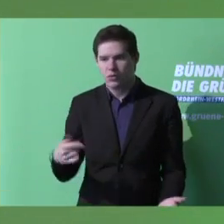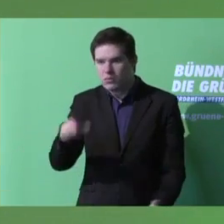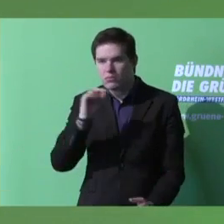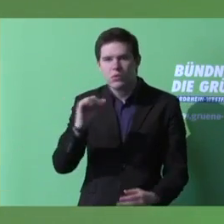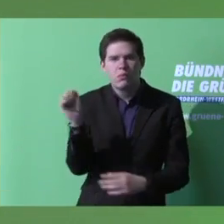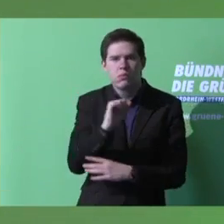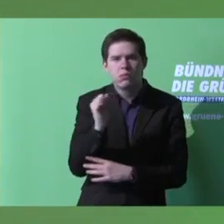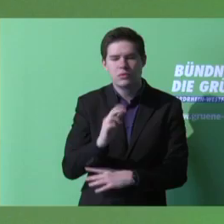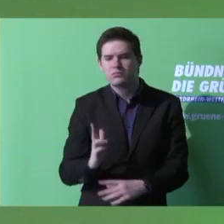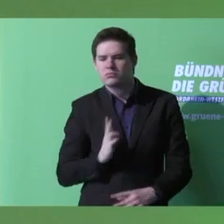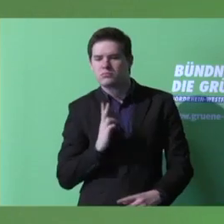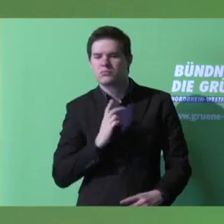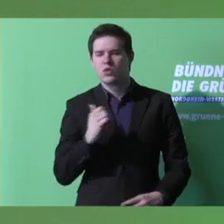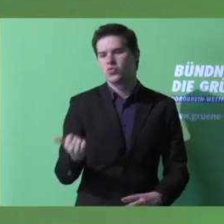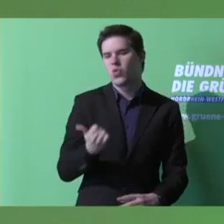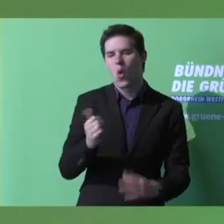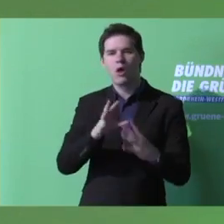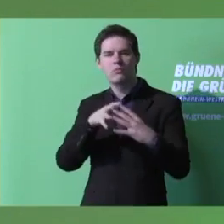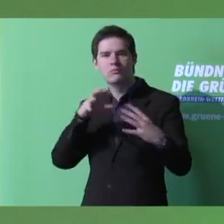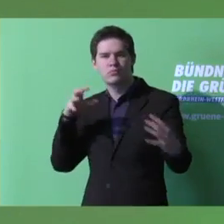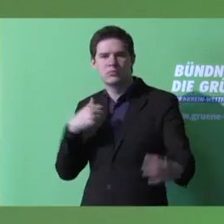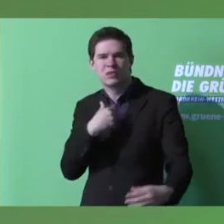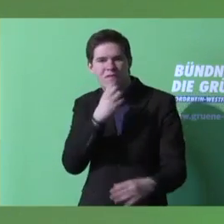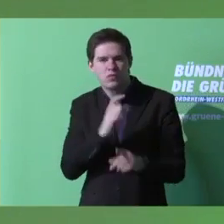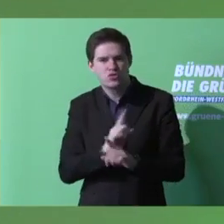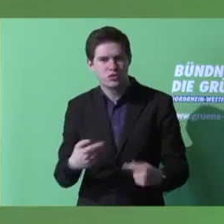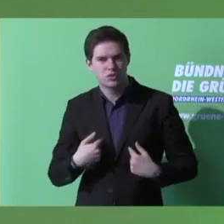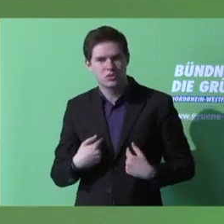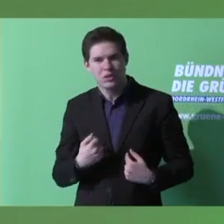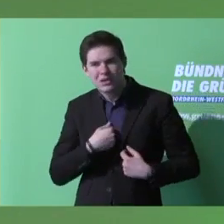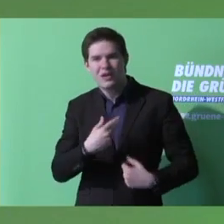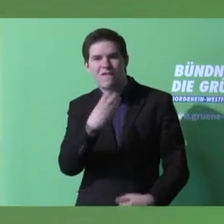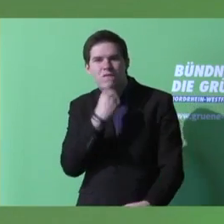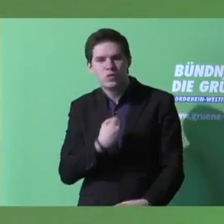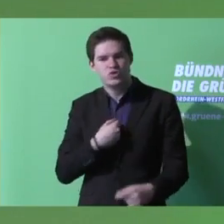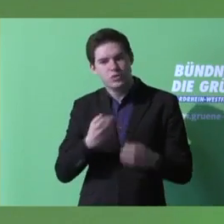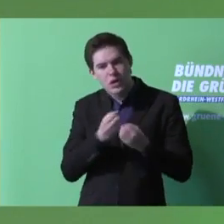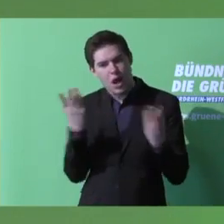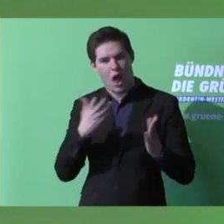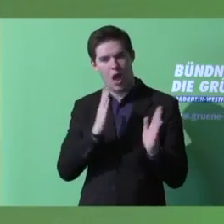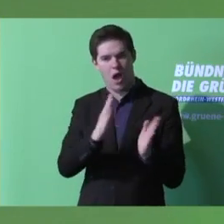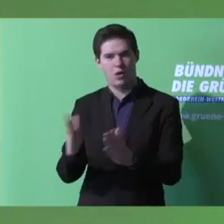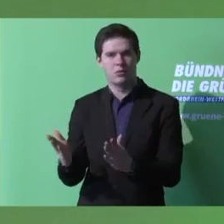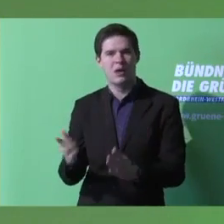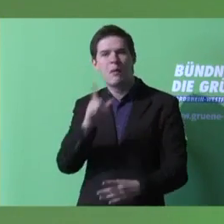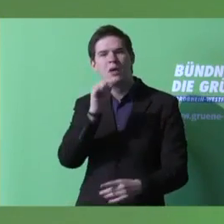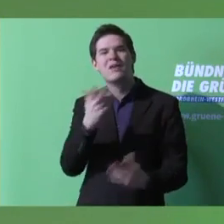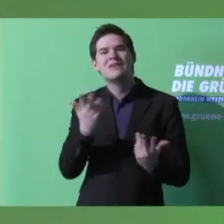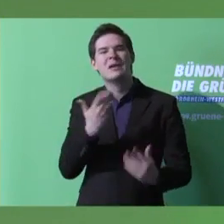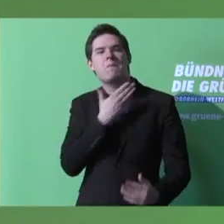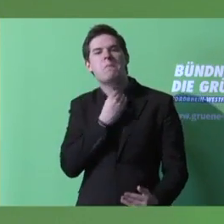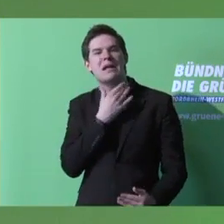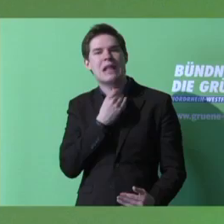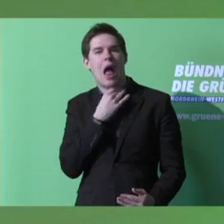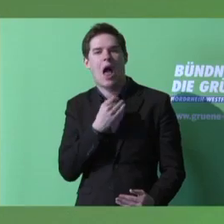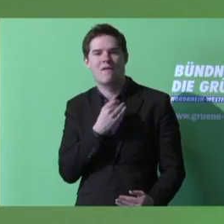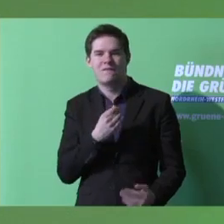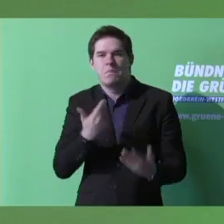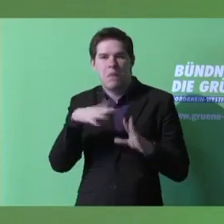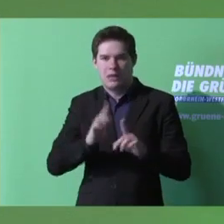überdimensionierten Prestigeobjekten. Wir wollen eine Verteilung der Mittel nach Bedarf, nicht nach Himmelsrichtung und